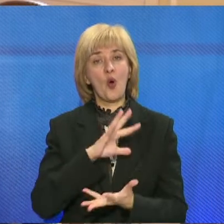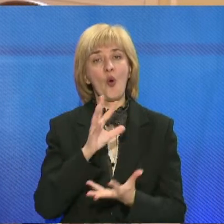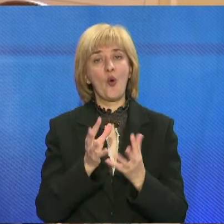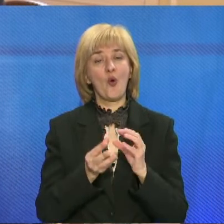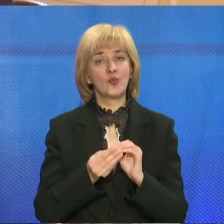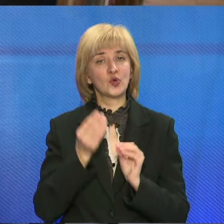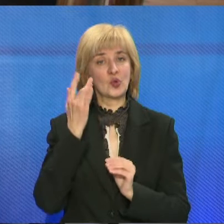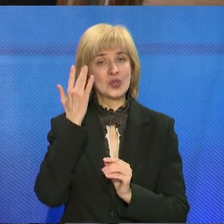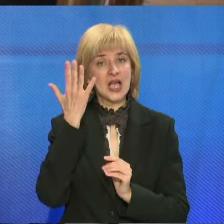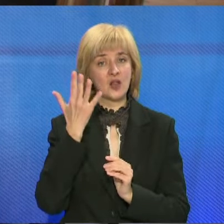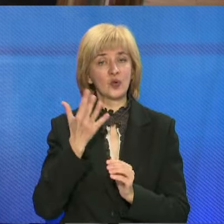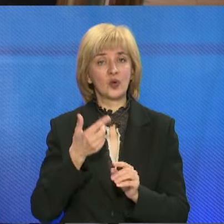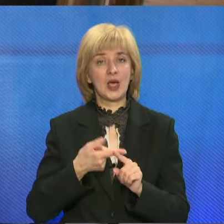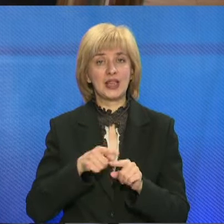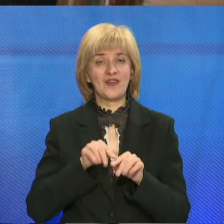этого мероприятия.